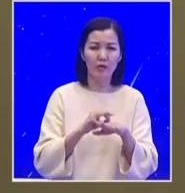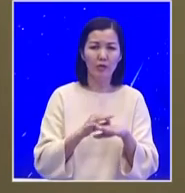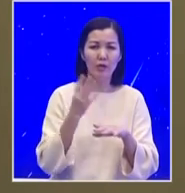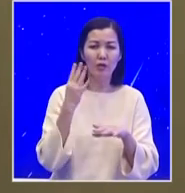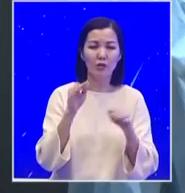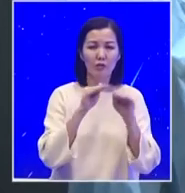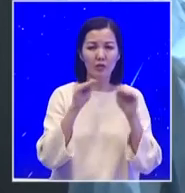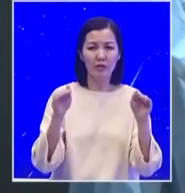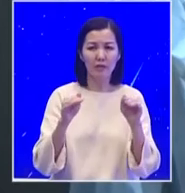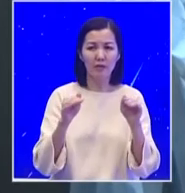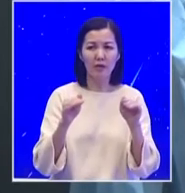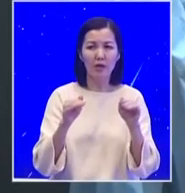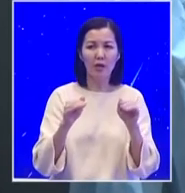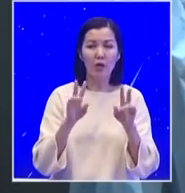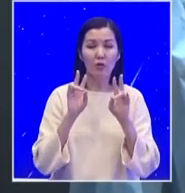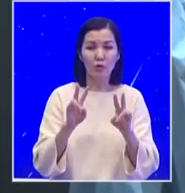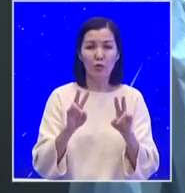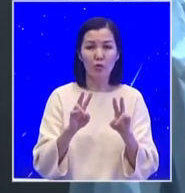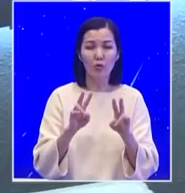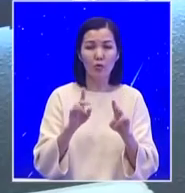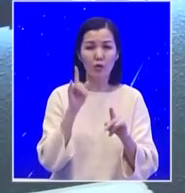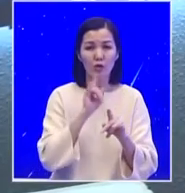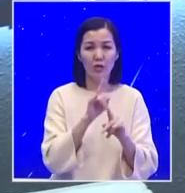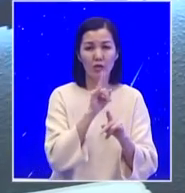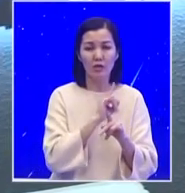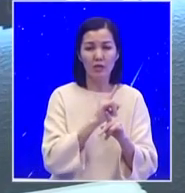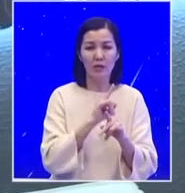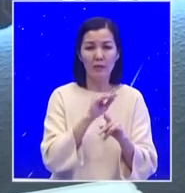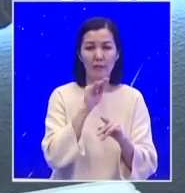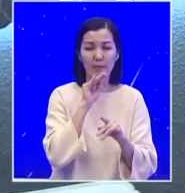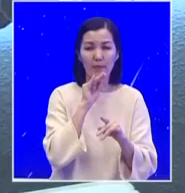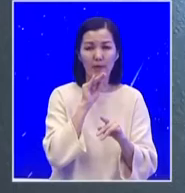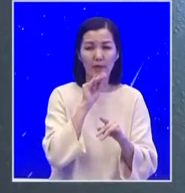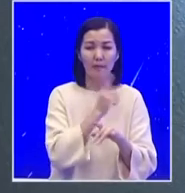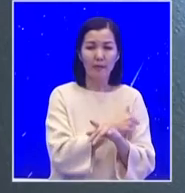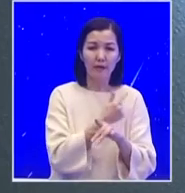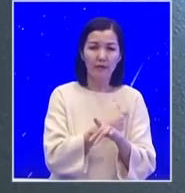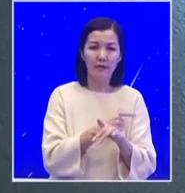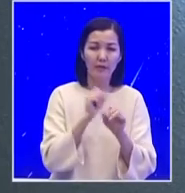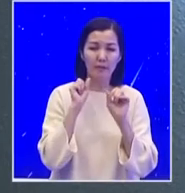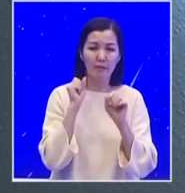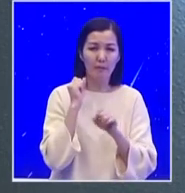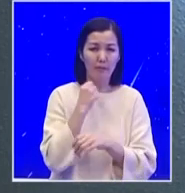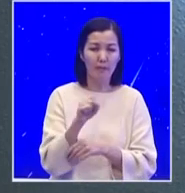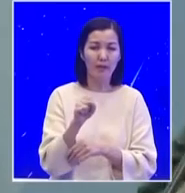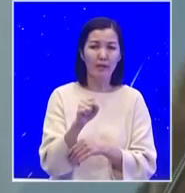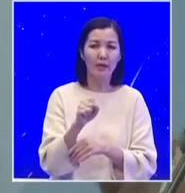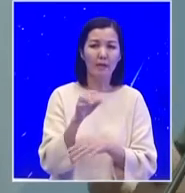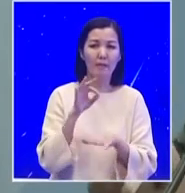четвертой стадии. Тем не менее, сила духа Гульжахан вкупе с профессионализмом врачей помогла ей победить онкологию.